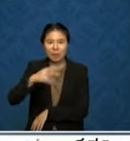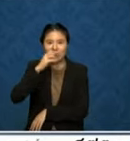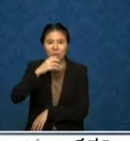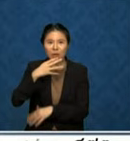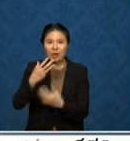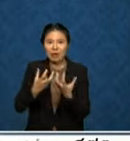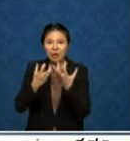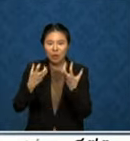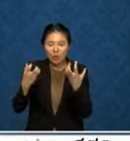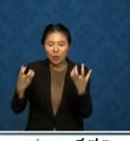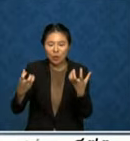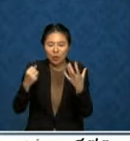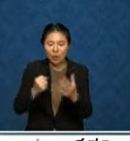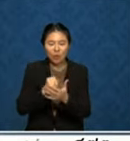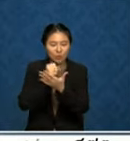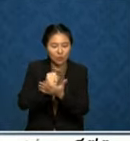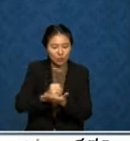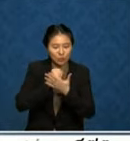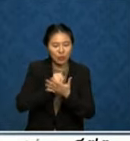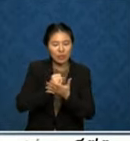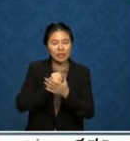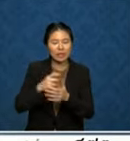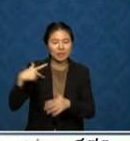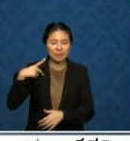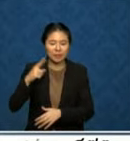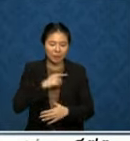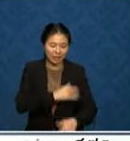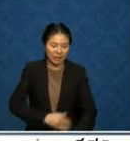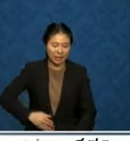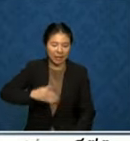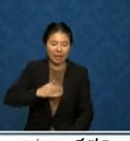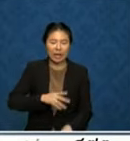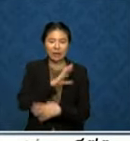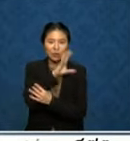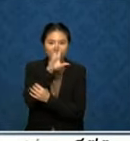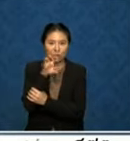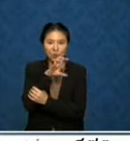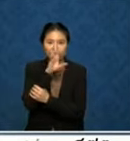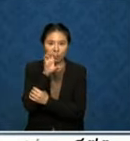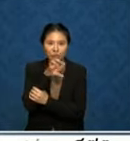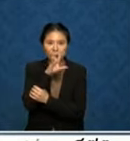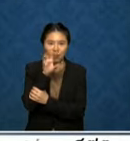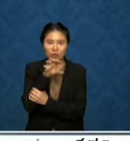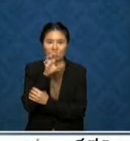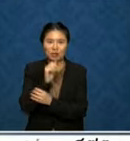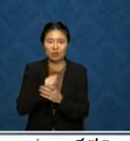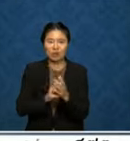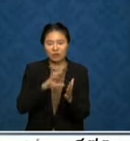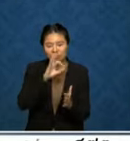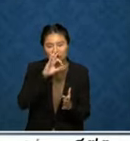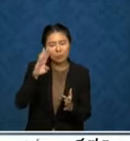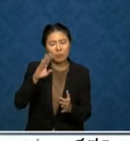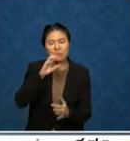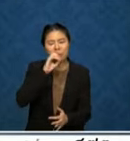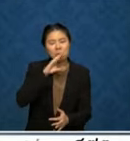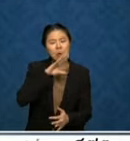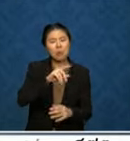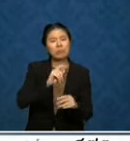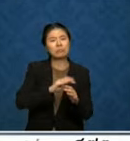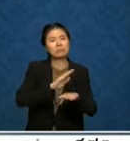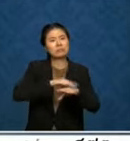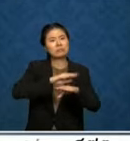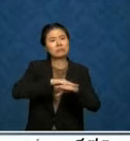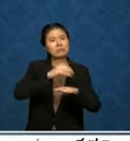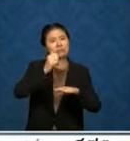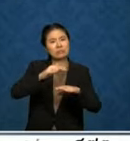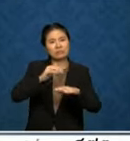ณฑ์เสริมอาหารตัวนั้นตัวนี้แล้วดีอย่างนั้นอย่างนี้นะแล้วเราก็พยายามที่จะคุยกับทาง Facebook เขาก็บอกว่าทำอะไรไม่ได้โ